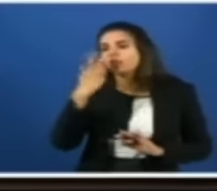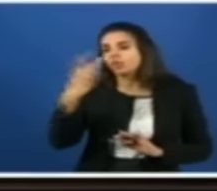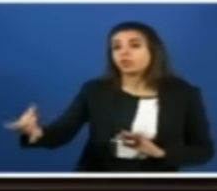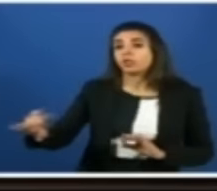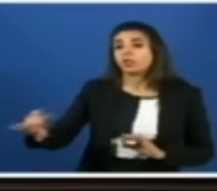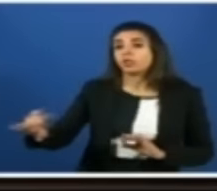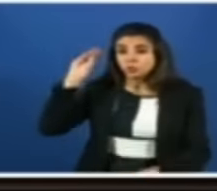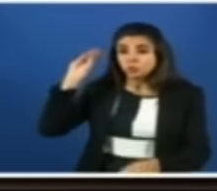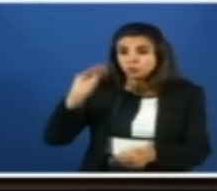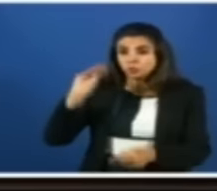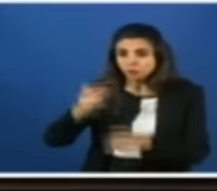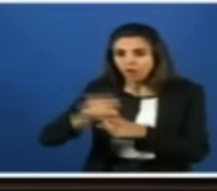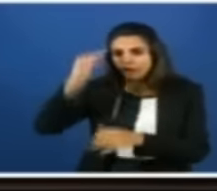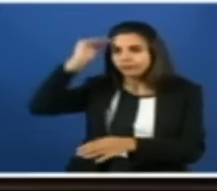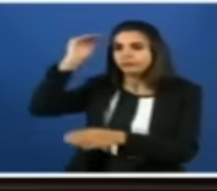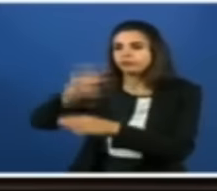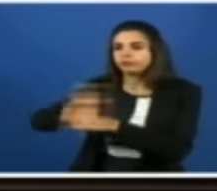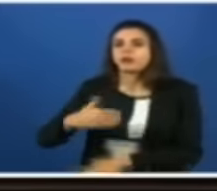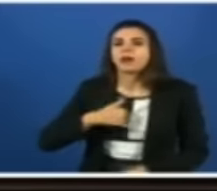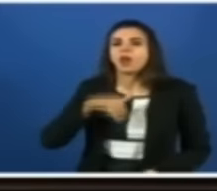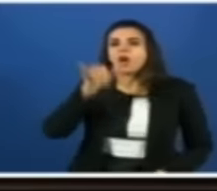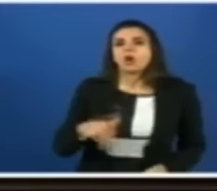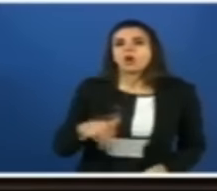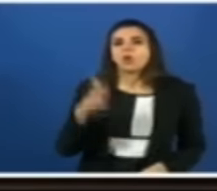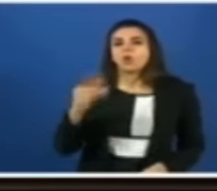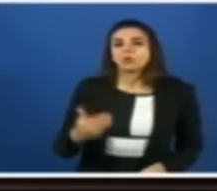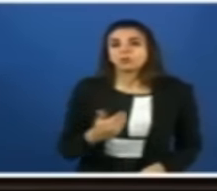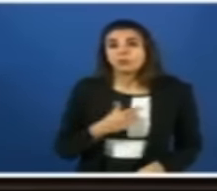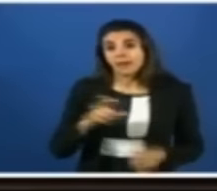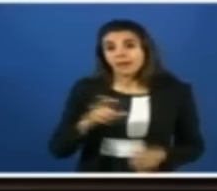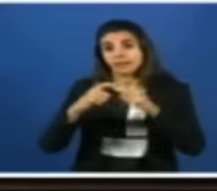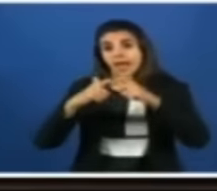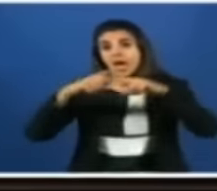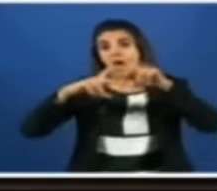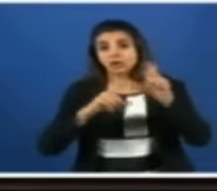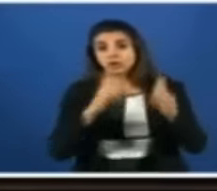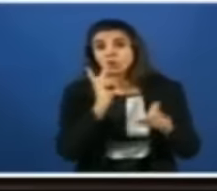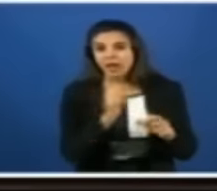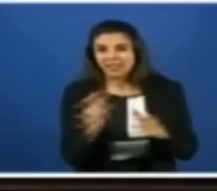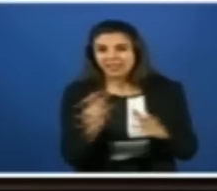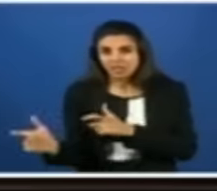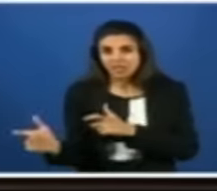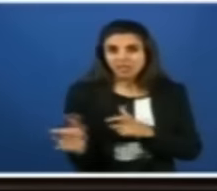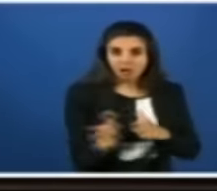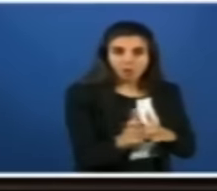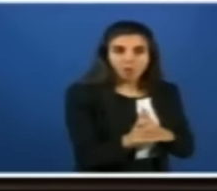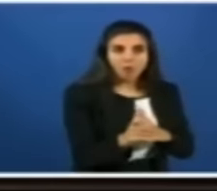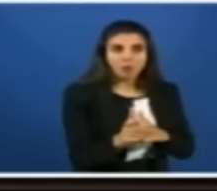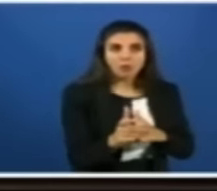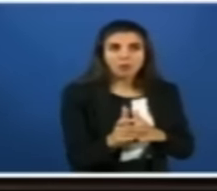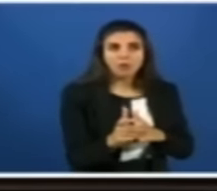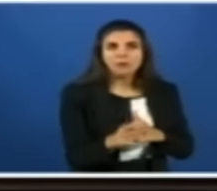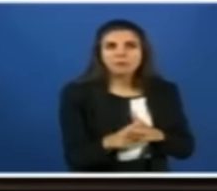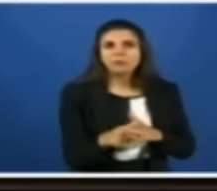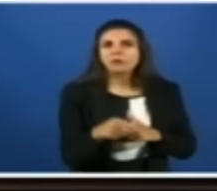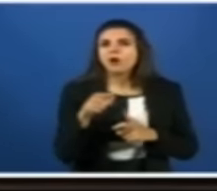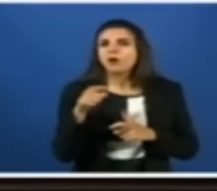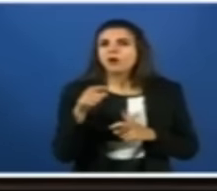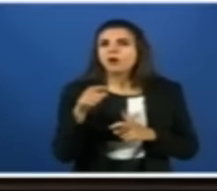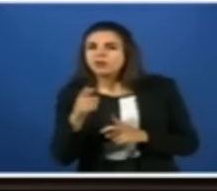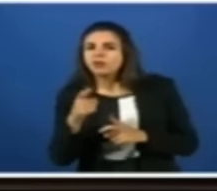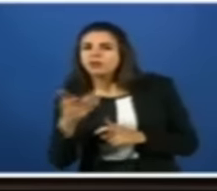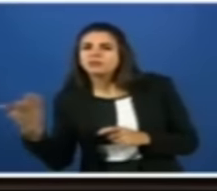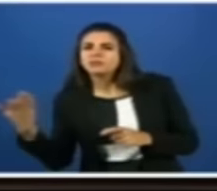sonunda haklı çıktı. Özellikle DAEŞ terör örgütünün bu müdahaleden